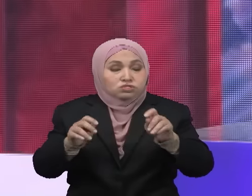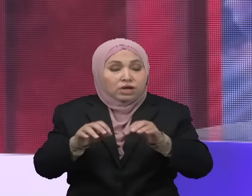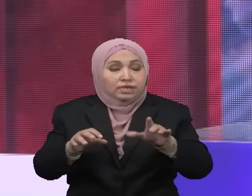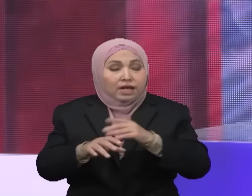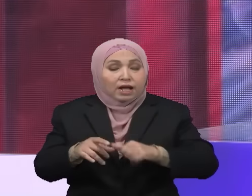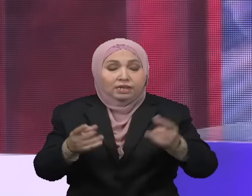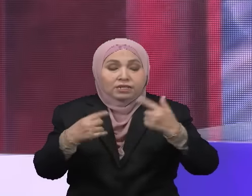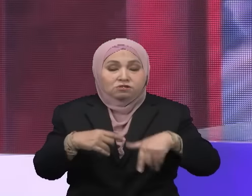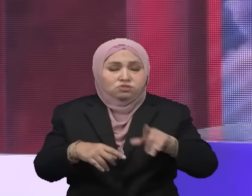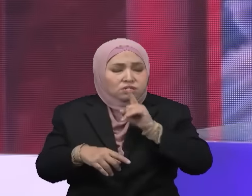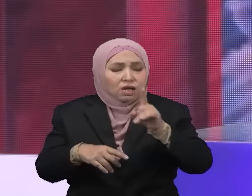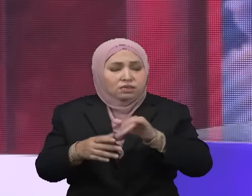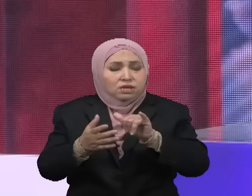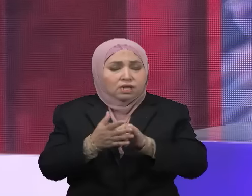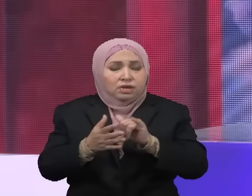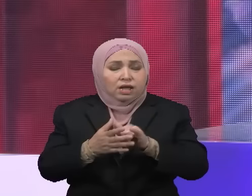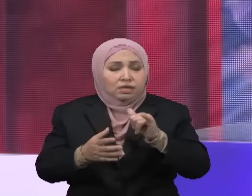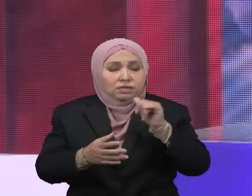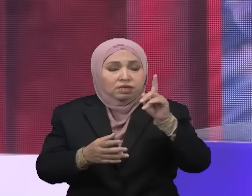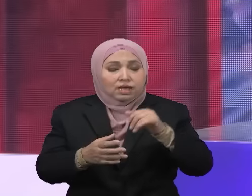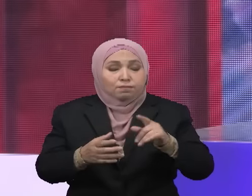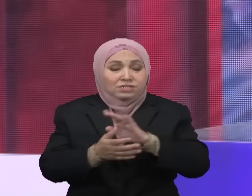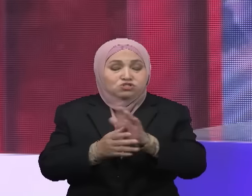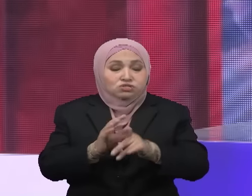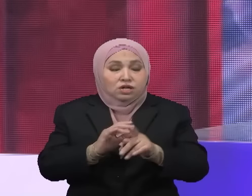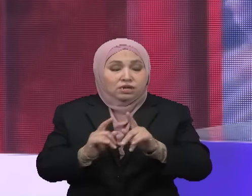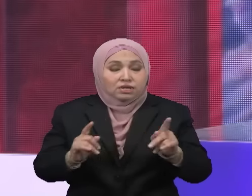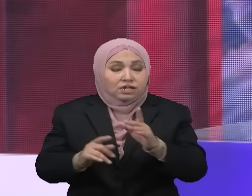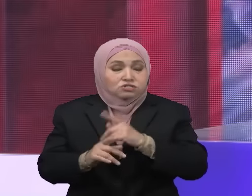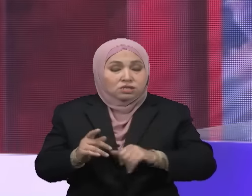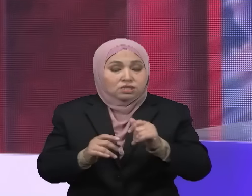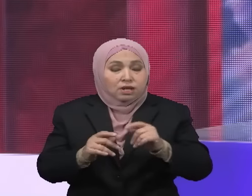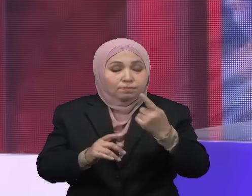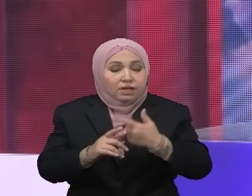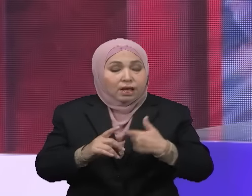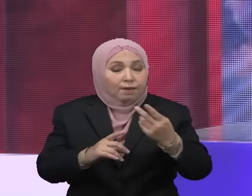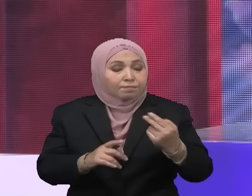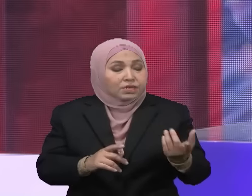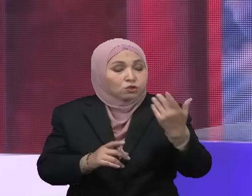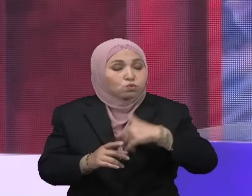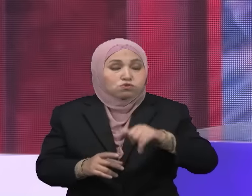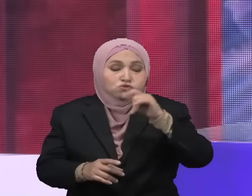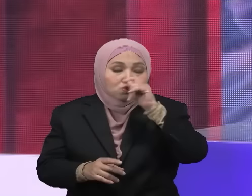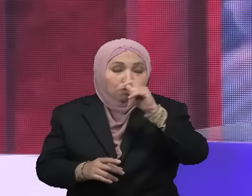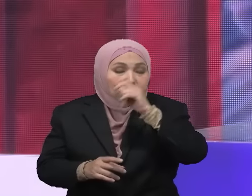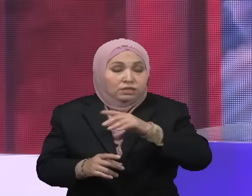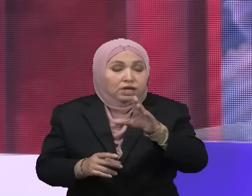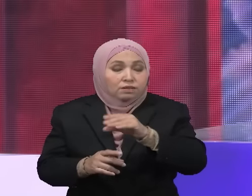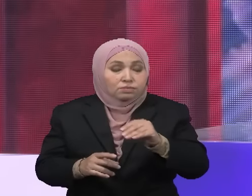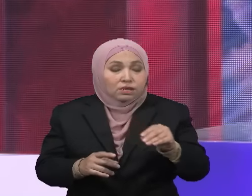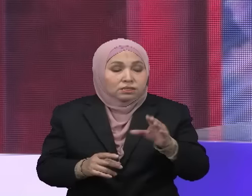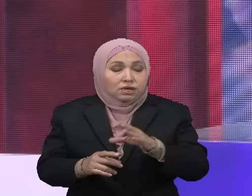pada ayat yang ke-112, memang hakikatnya Allah menjadikan bagi setiap Nabi itu musuh di kalangan syayatin